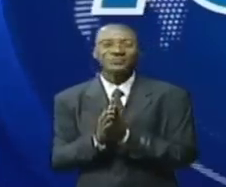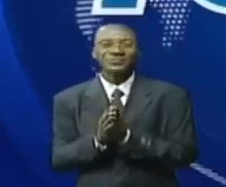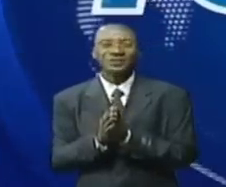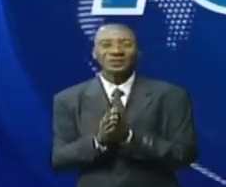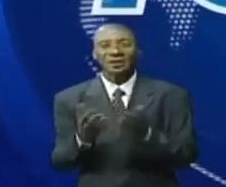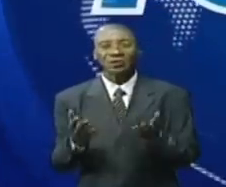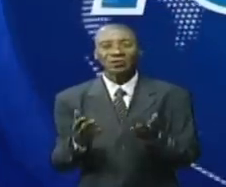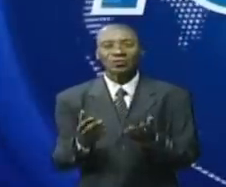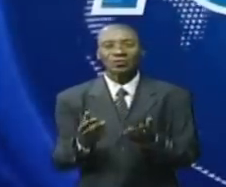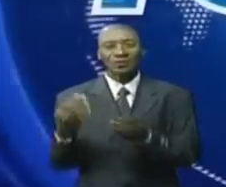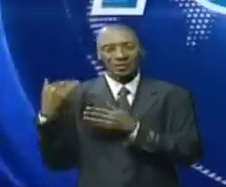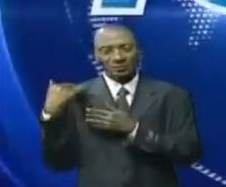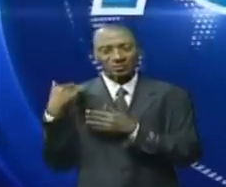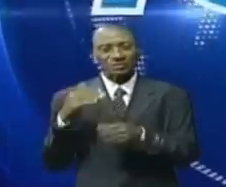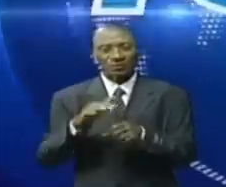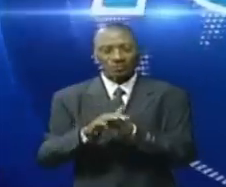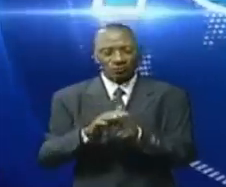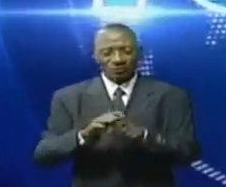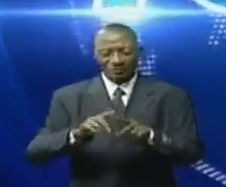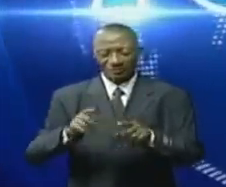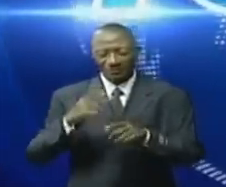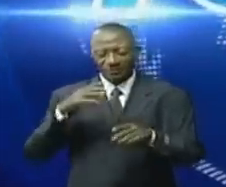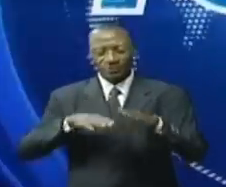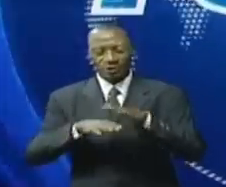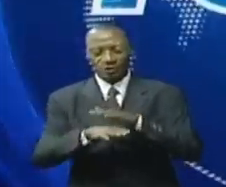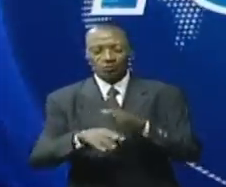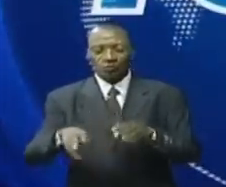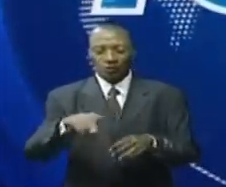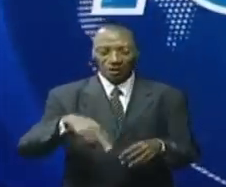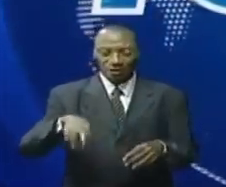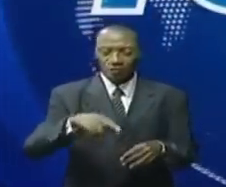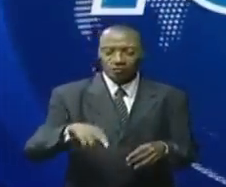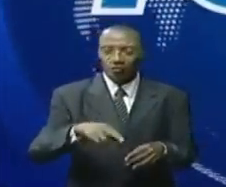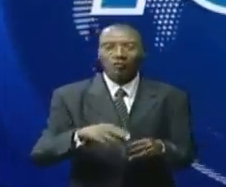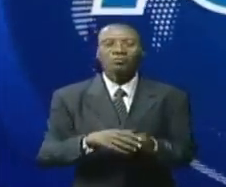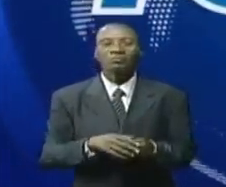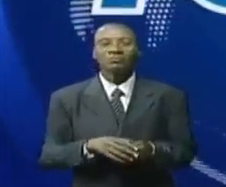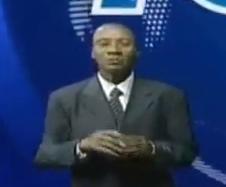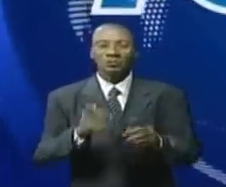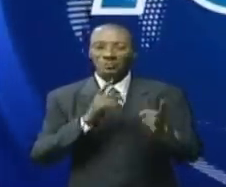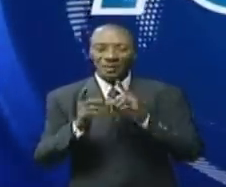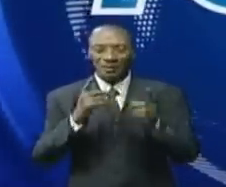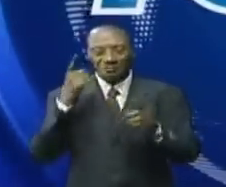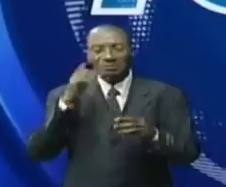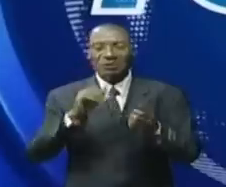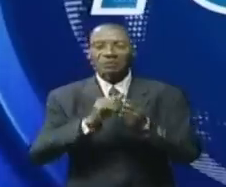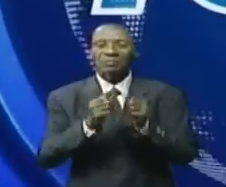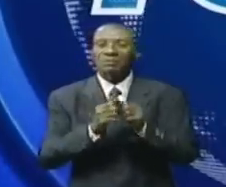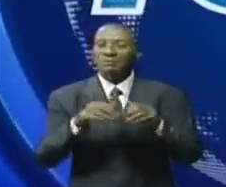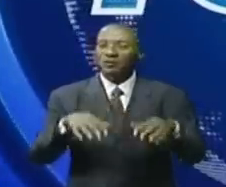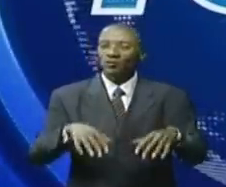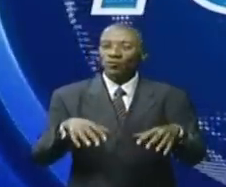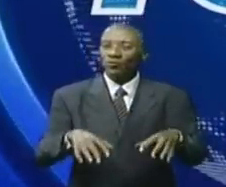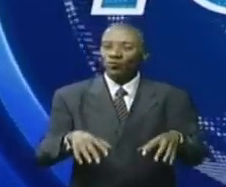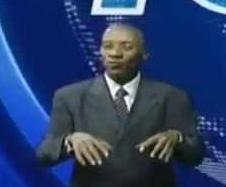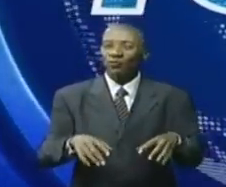pour cette deuxième conférence. La question de l'agression dans l'est de la République démocratique du Congo mérite bien un regard particulier, nous dit